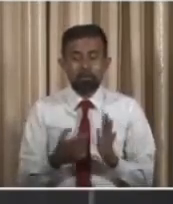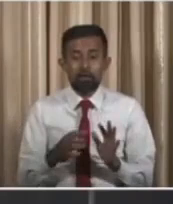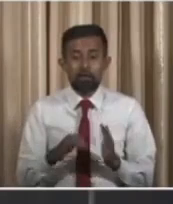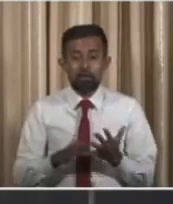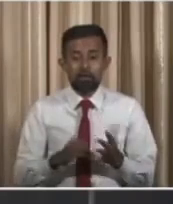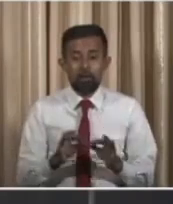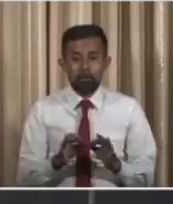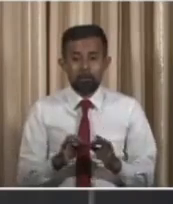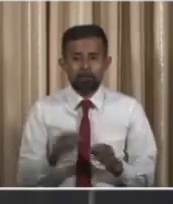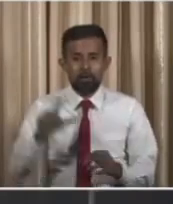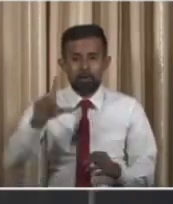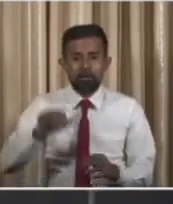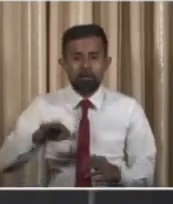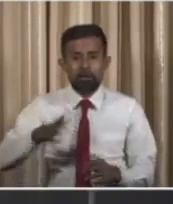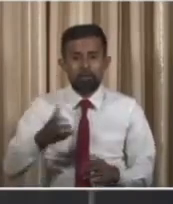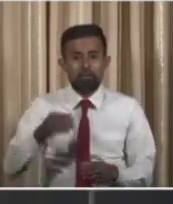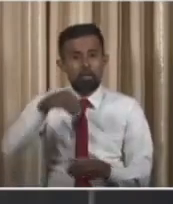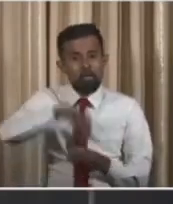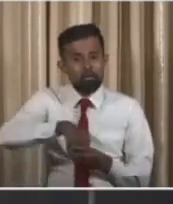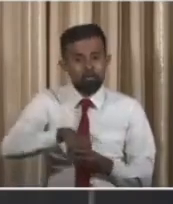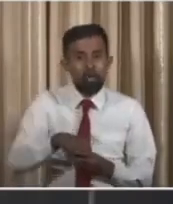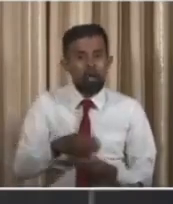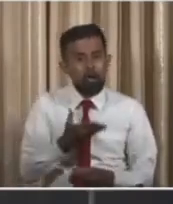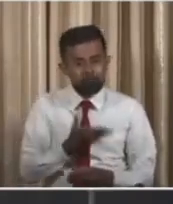බිලියන 7900 ඇතුලේ තියෙනවා.